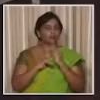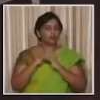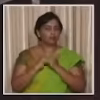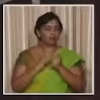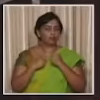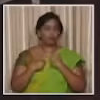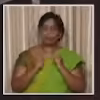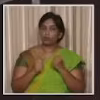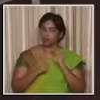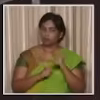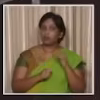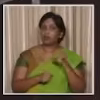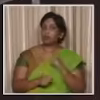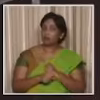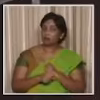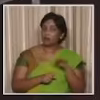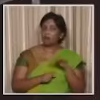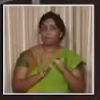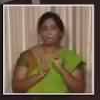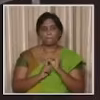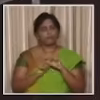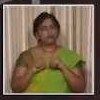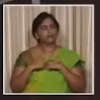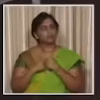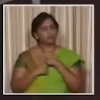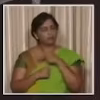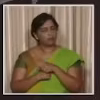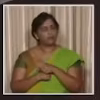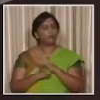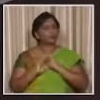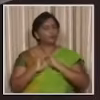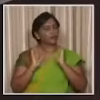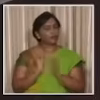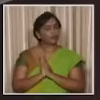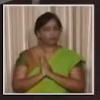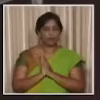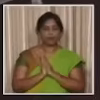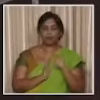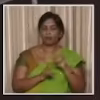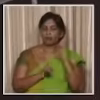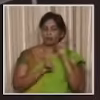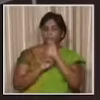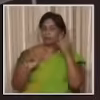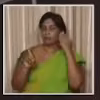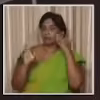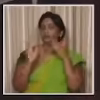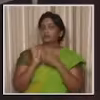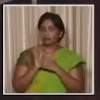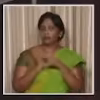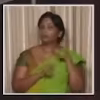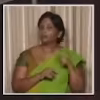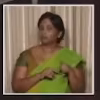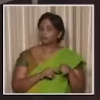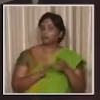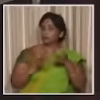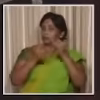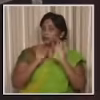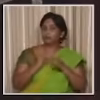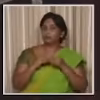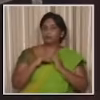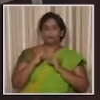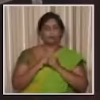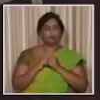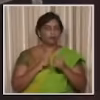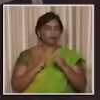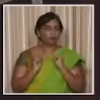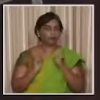එතුමා උත්සාහ කරනවා රජයේ ඉඩම් පෞද්ගලික සමාගම් වල ඉඩම් මේ සියලු ඉඩම් එක තැනකට ගෙනල්ලා මේක නිවැරදි මාවතකට